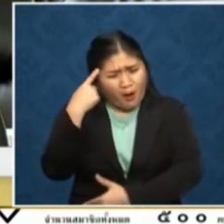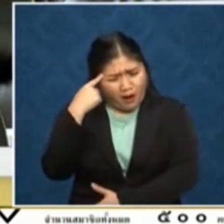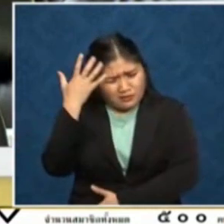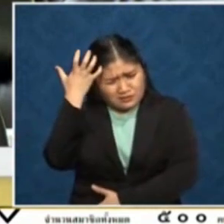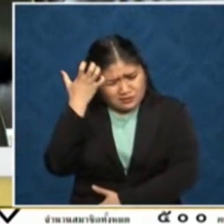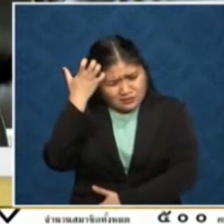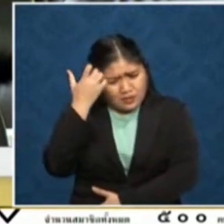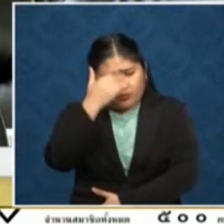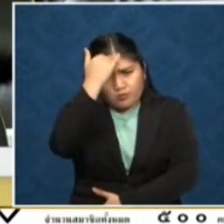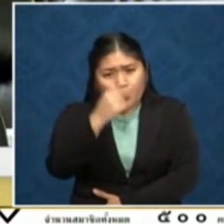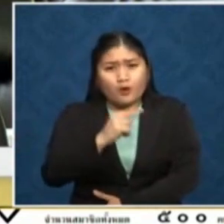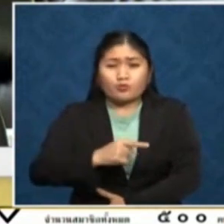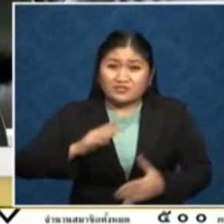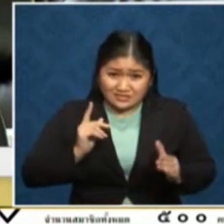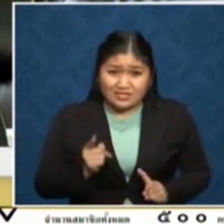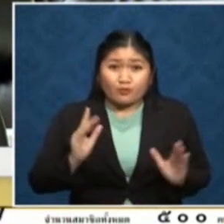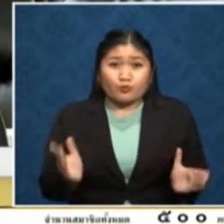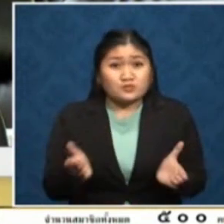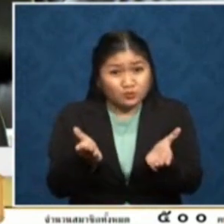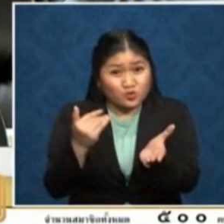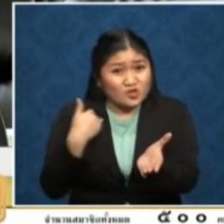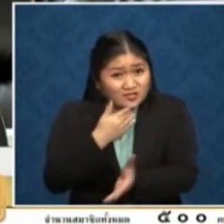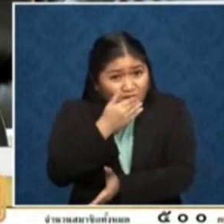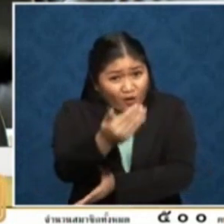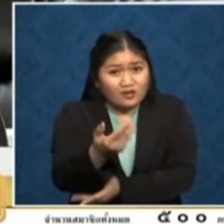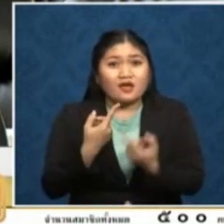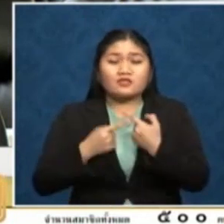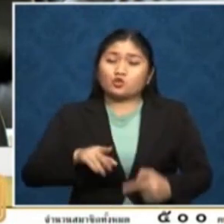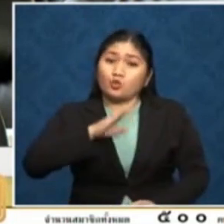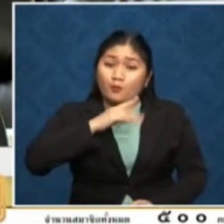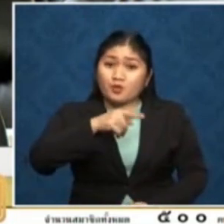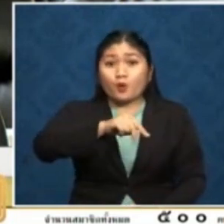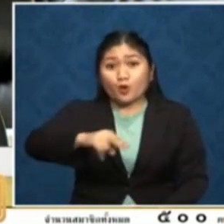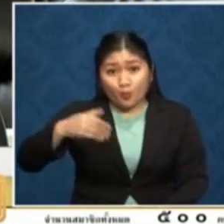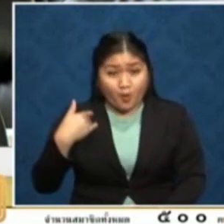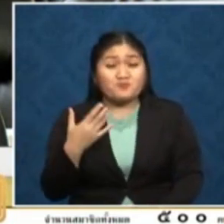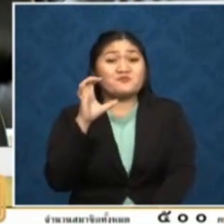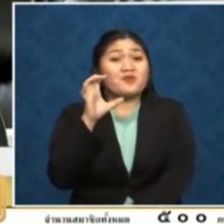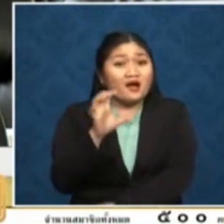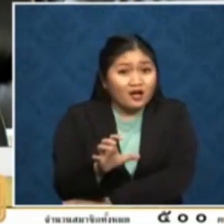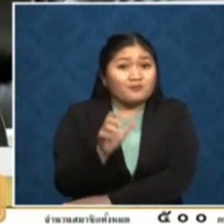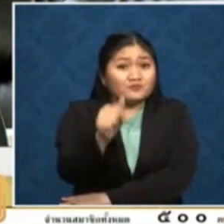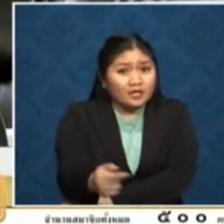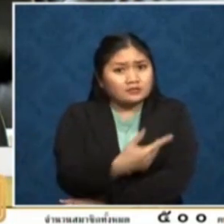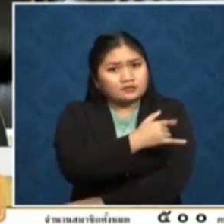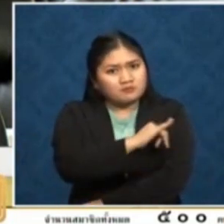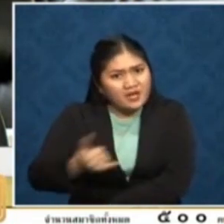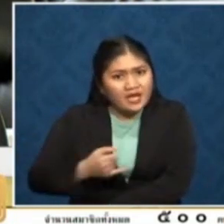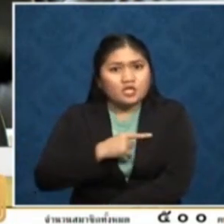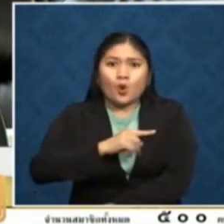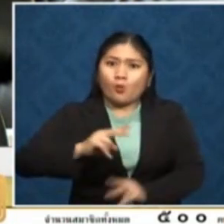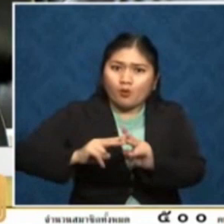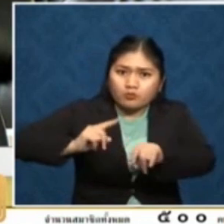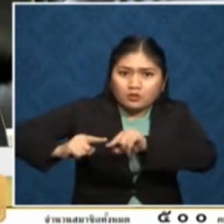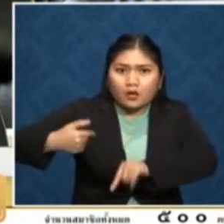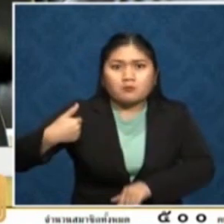เรือนจำคุมขังหรือเปล่าผมเป็นคนคิดมากนะครับทั้งที่ผมสนับสนุนเรื่องอย่างนี้มาโดยตลอดหากพระรา